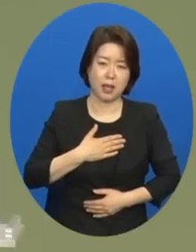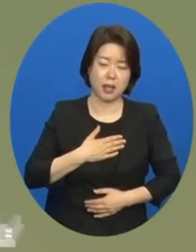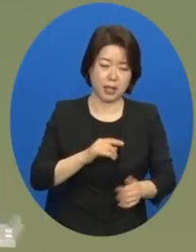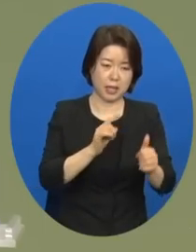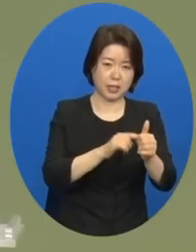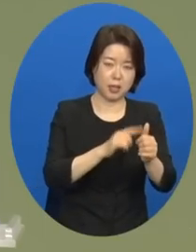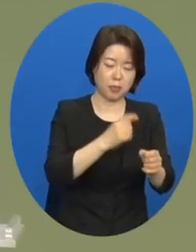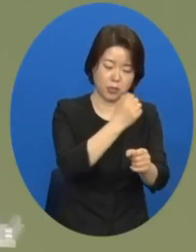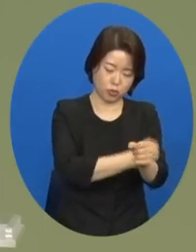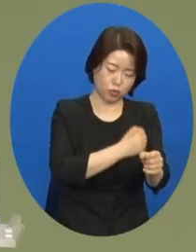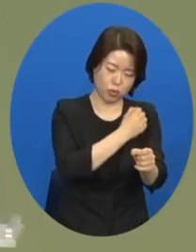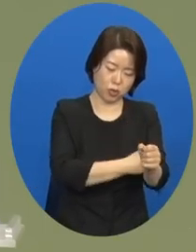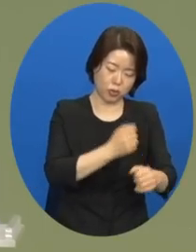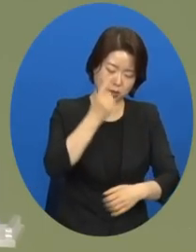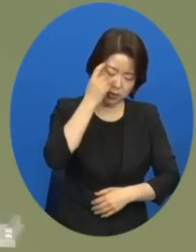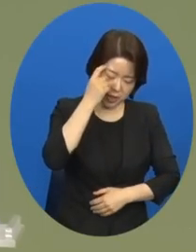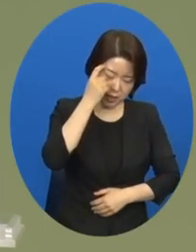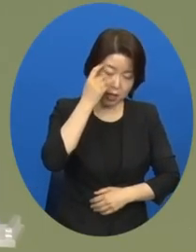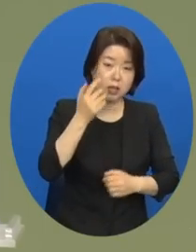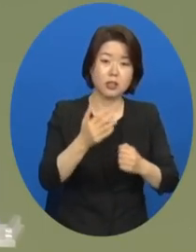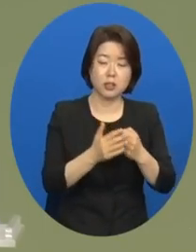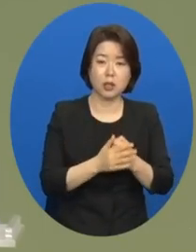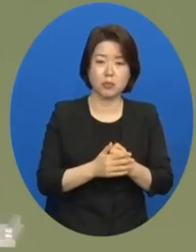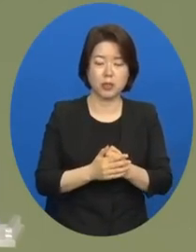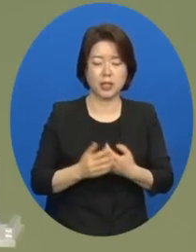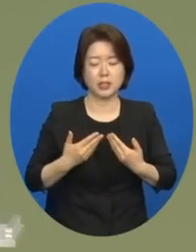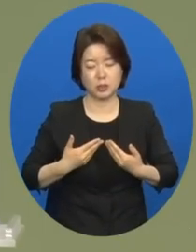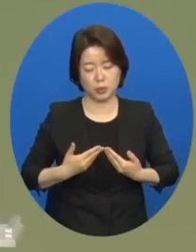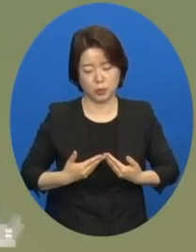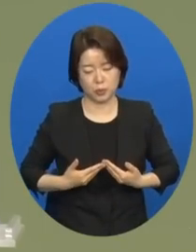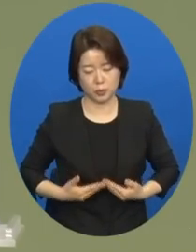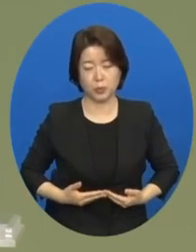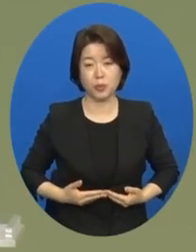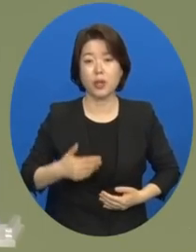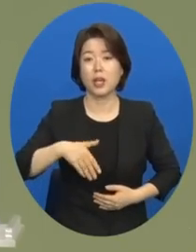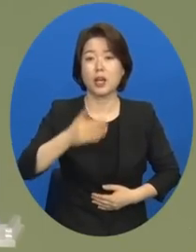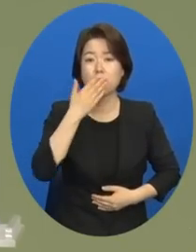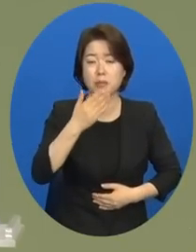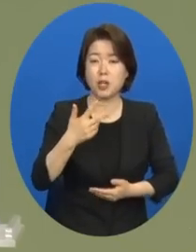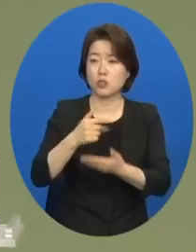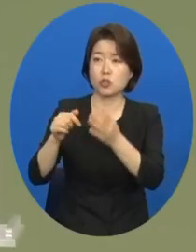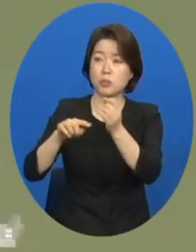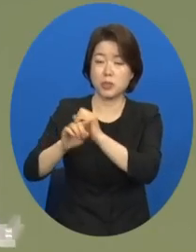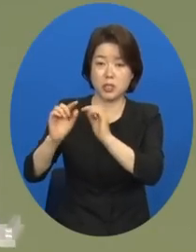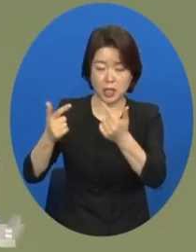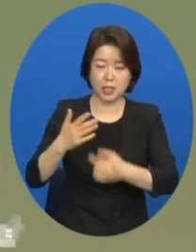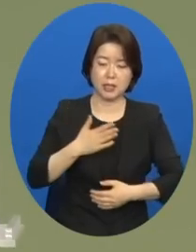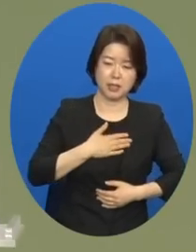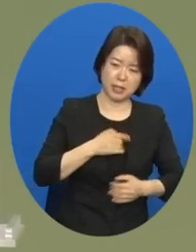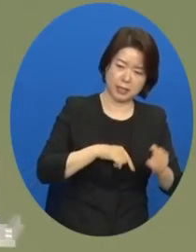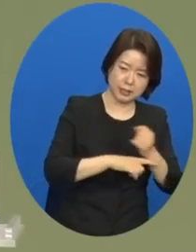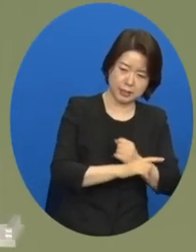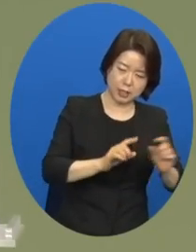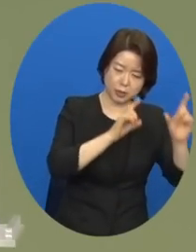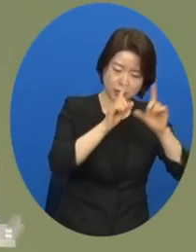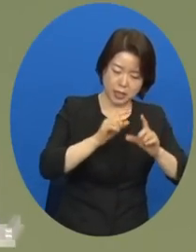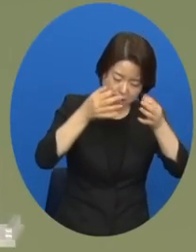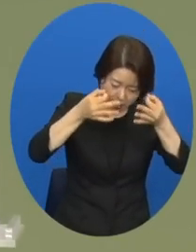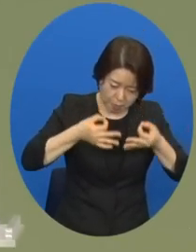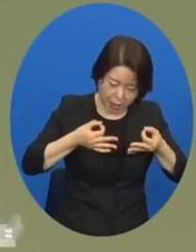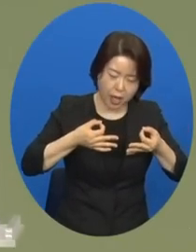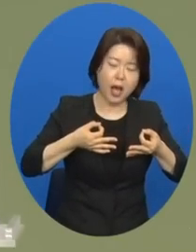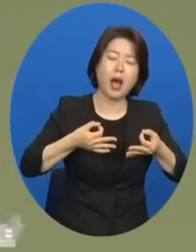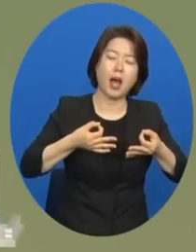수고하고 있다고 생각하기 때문에 잠잠히 갈 수가 있고 주님 뜻이 아닌 죄뜻대로 살고자 하는 자를 돌이키게